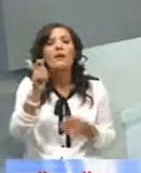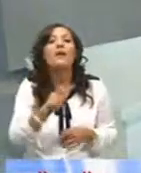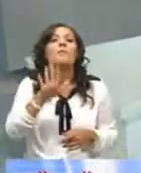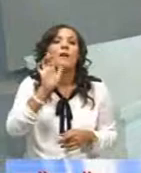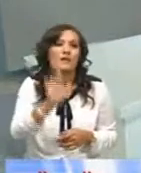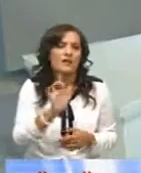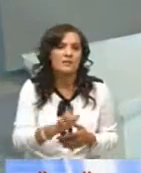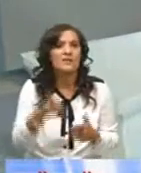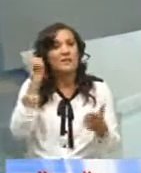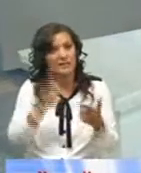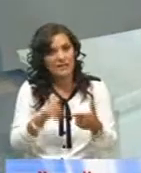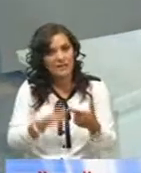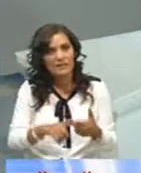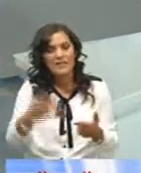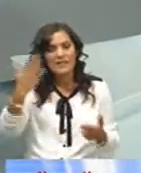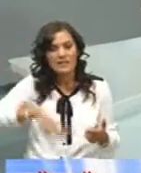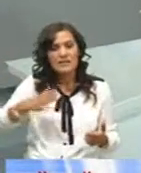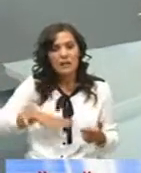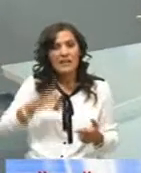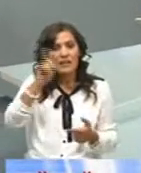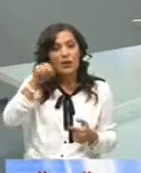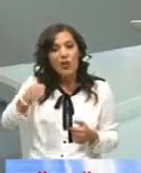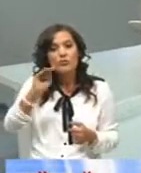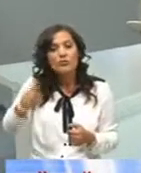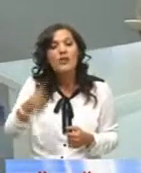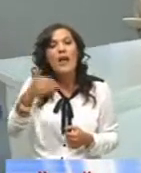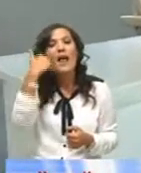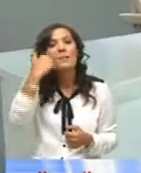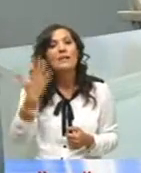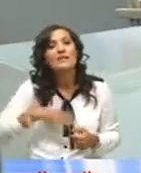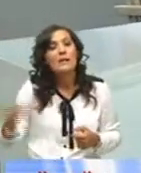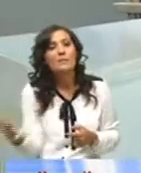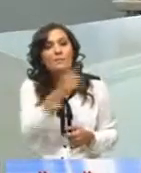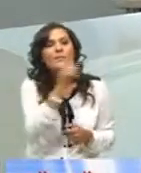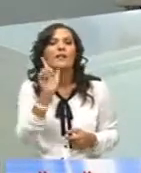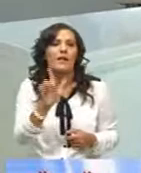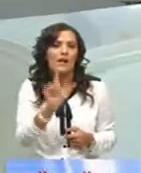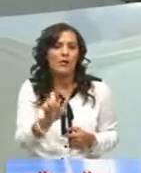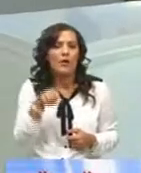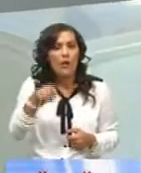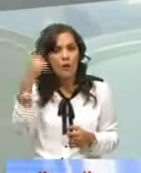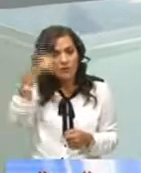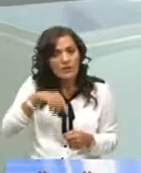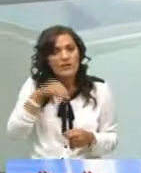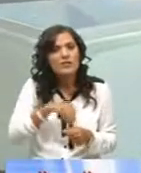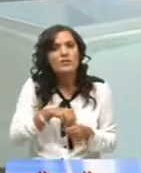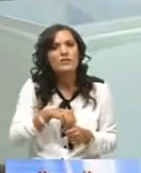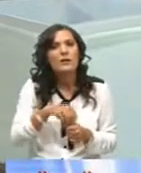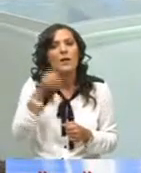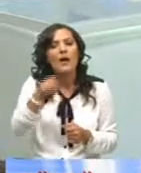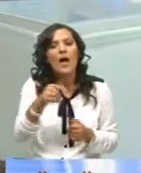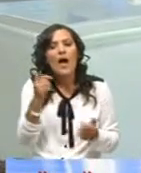Çok doğru kesinlikle iki istendik önce o çocuğa o elmayı İst etmeniz gerekiyor Bunun için de